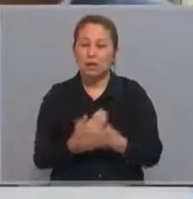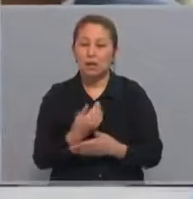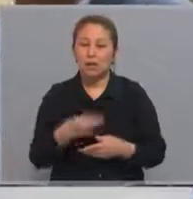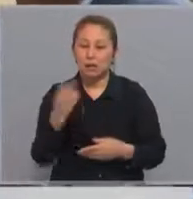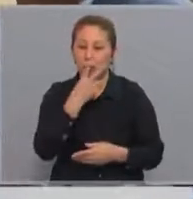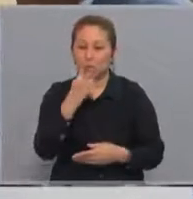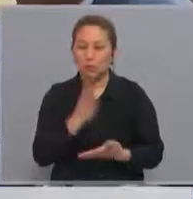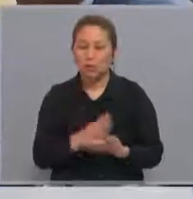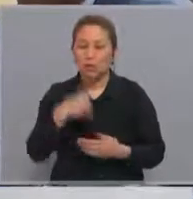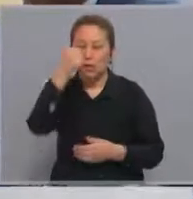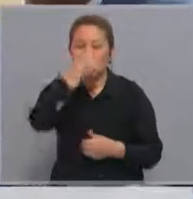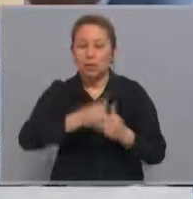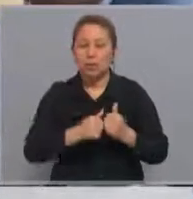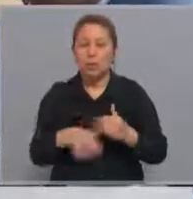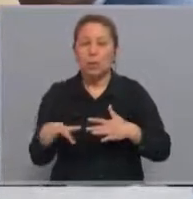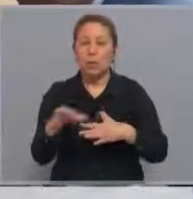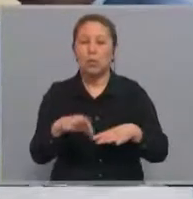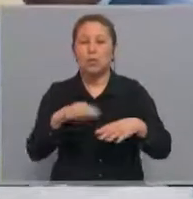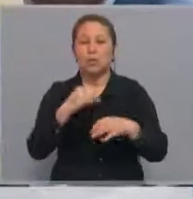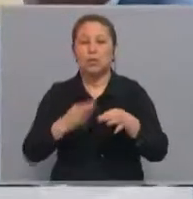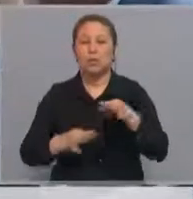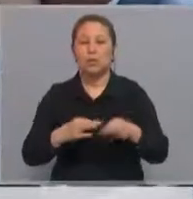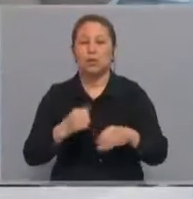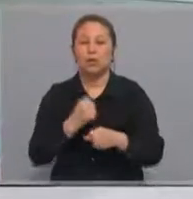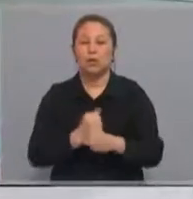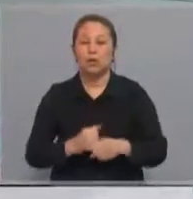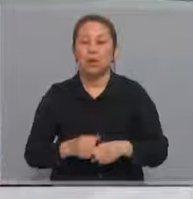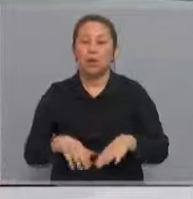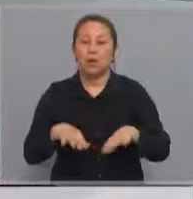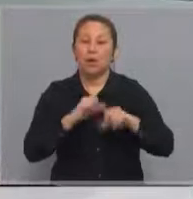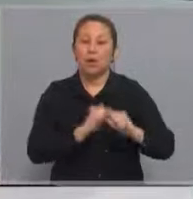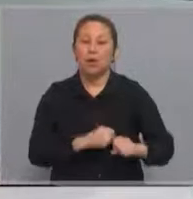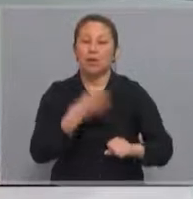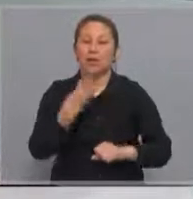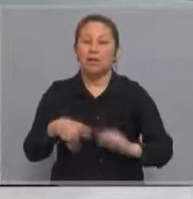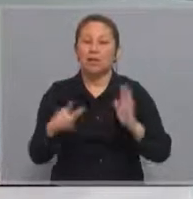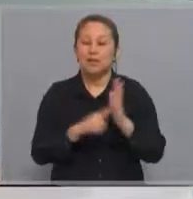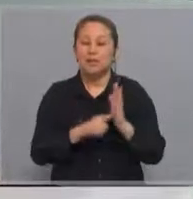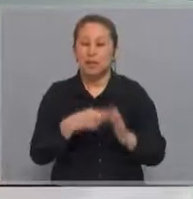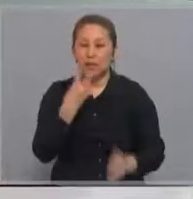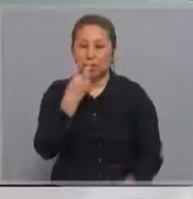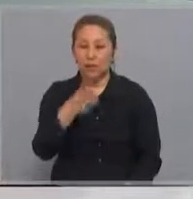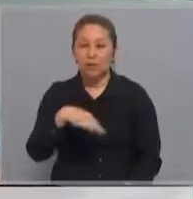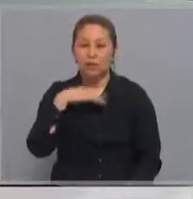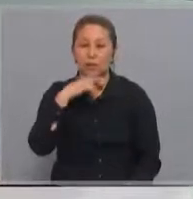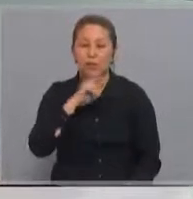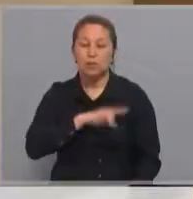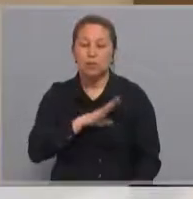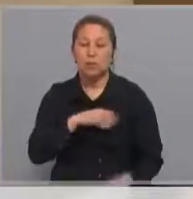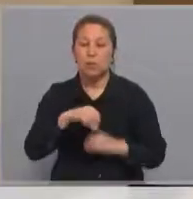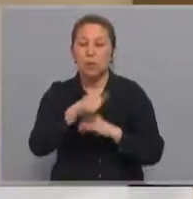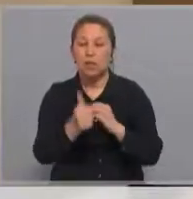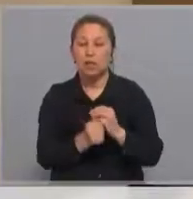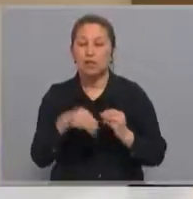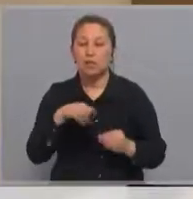қозғалады. Жалпы жыл басынан бері облыстық прокуратура кәсіпкерлердің құқықтарын қорғау бағытында 47 қадағалау жұмысын жүргізген. Нәтижесінде 16 мыңнан